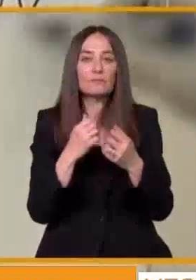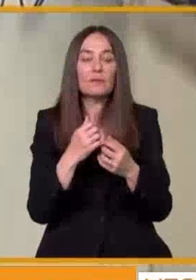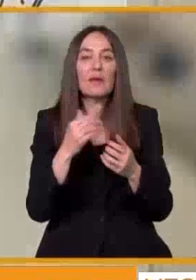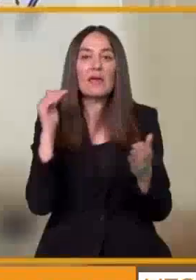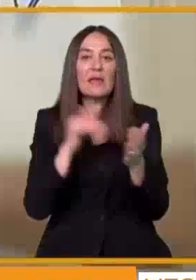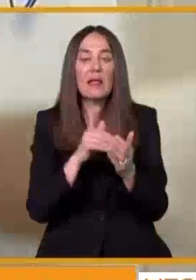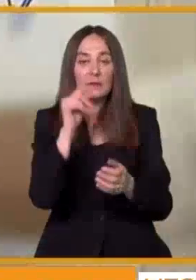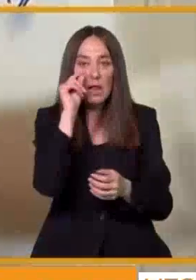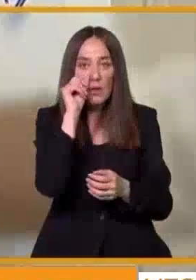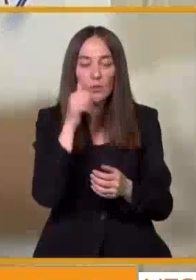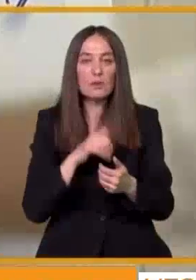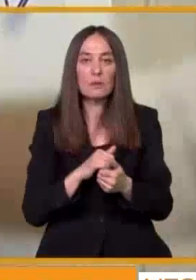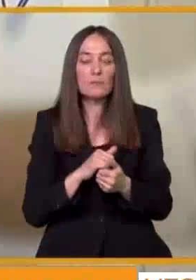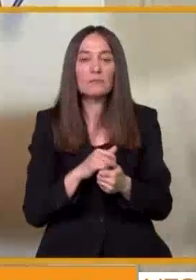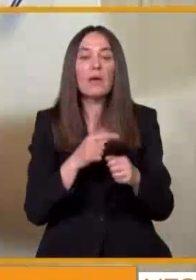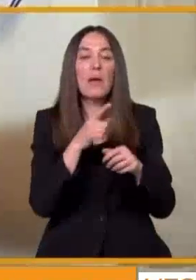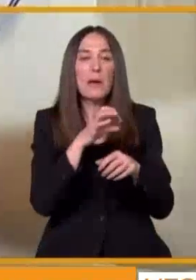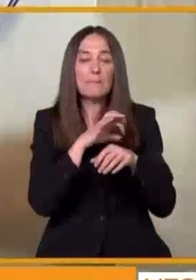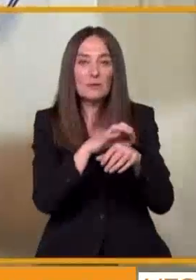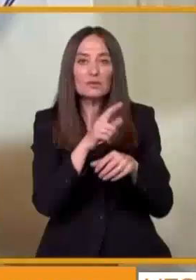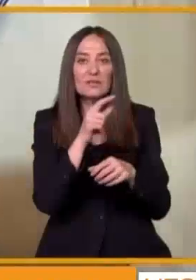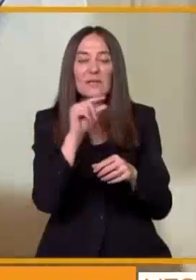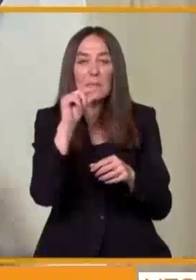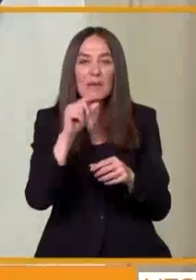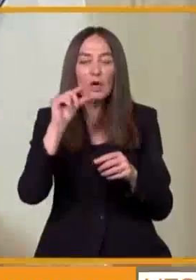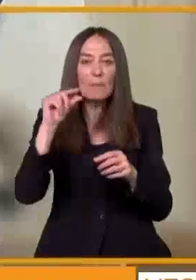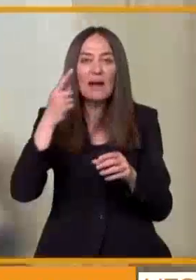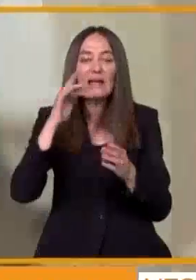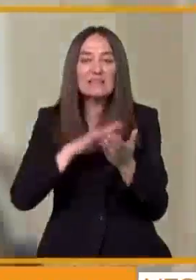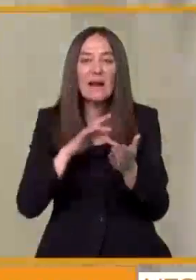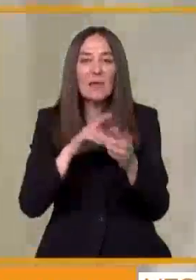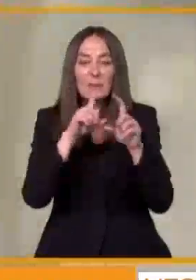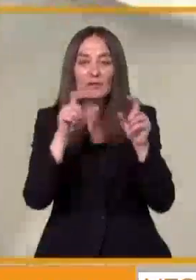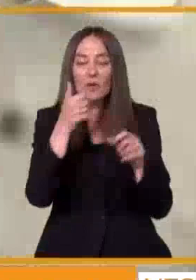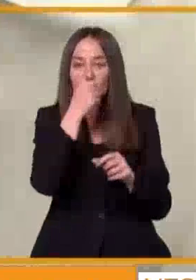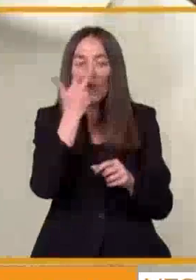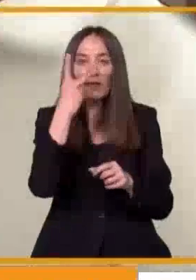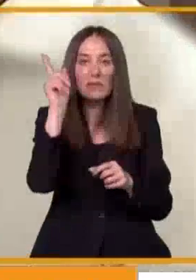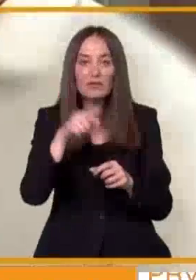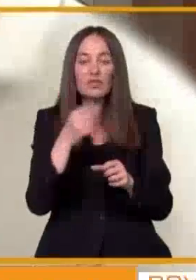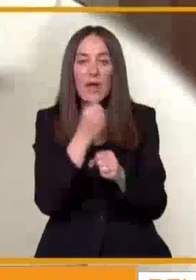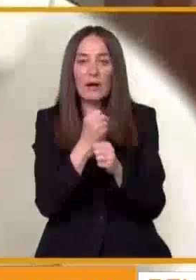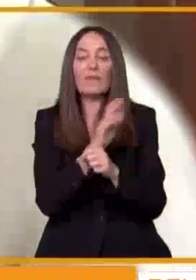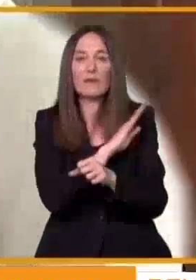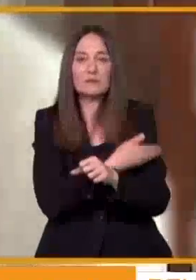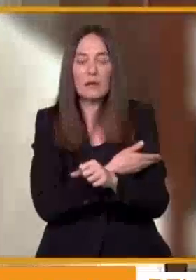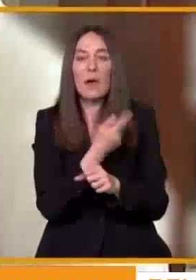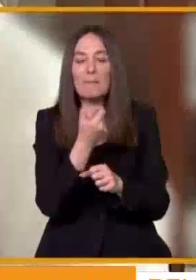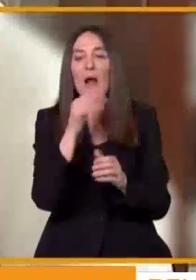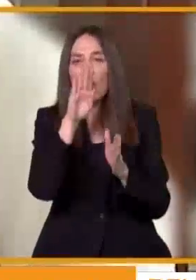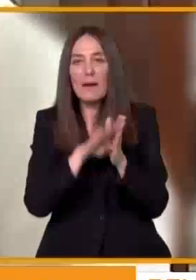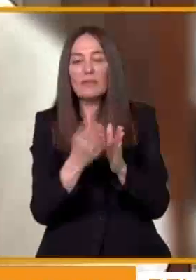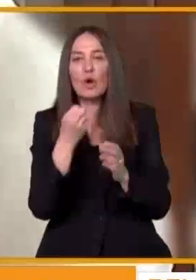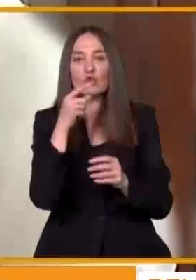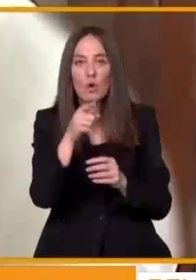900.000 ljudi. Dakle, preduzetnici, mikro, mala, srednje preduzeće, skoro milion ljudi. Što je trećina radne snage? Trećina, pa malo manje od